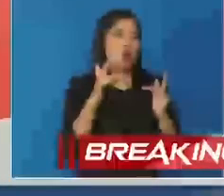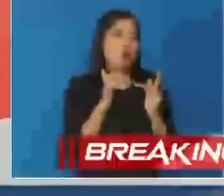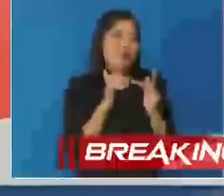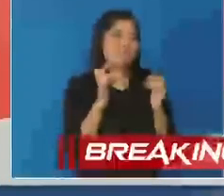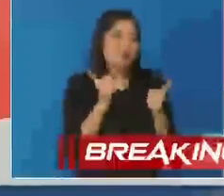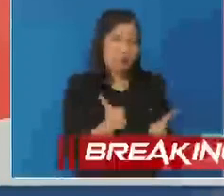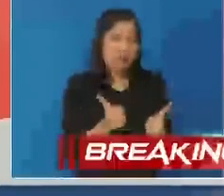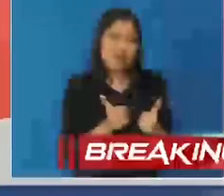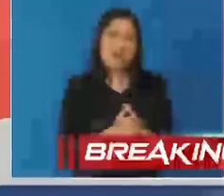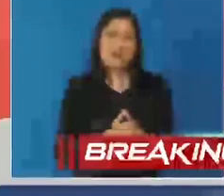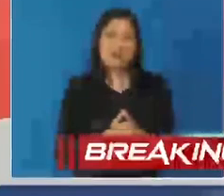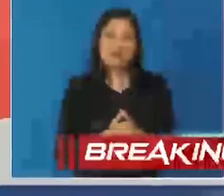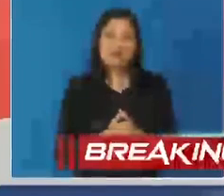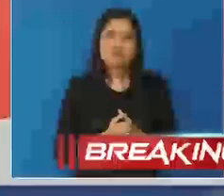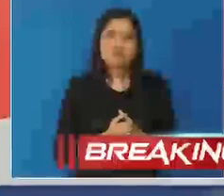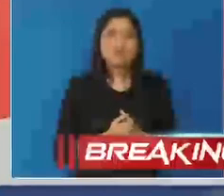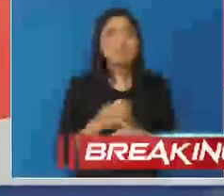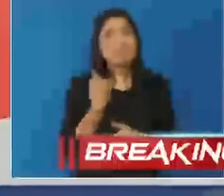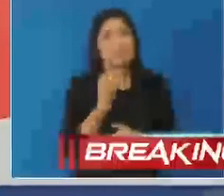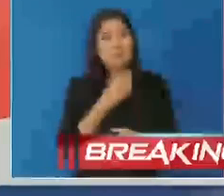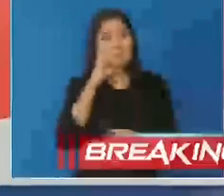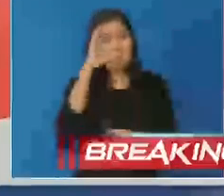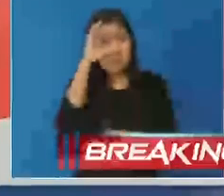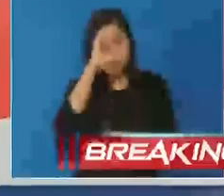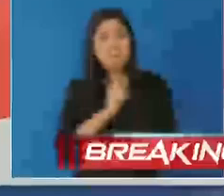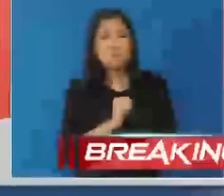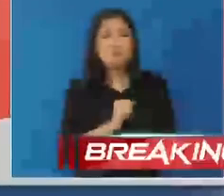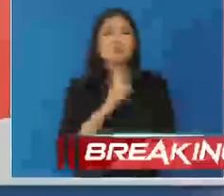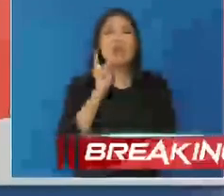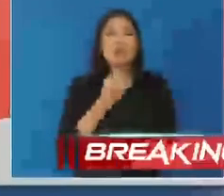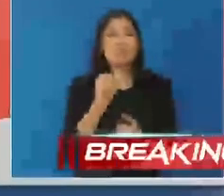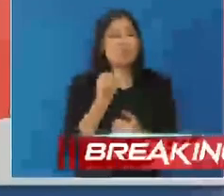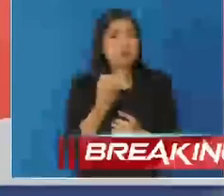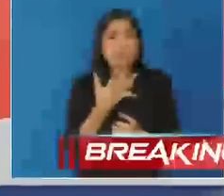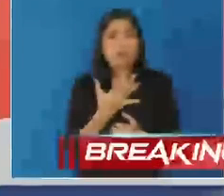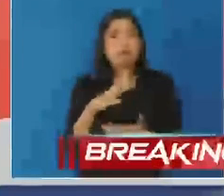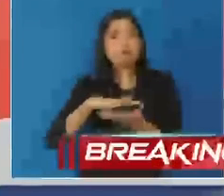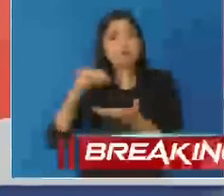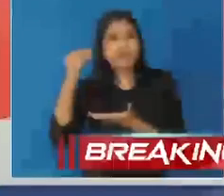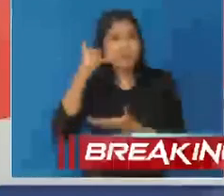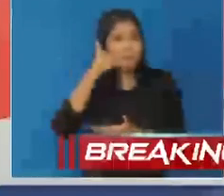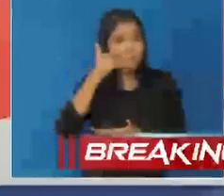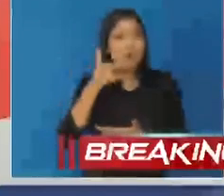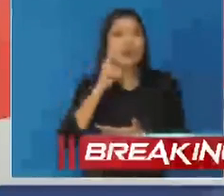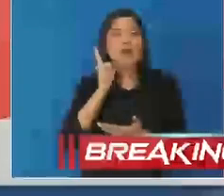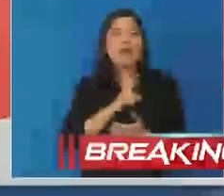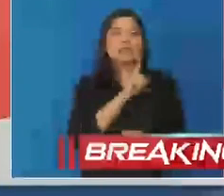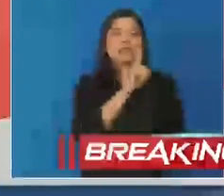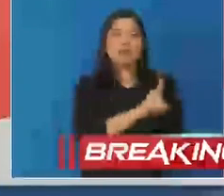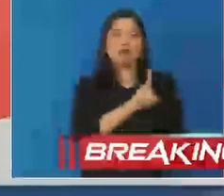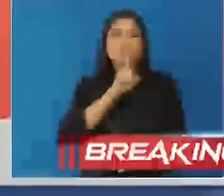kita pahami ada beberapa call center yang bisa dihubungi baik di